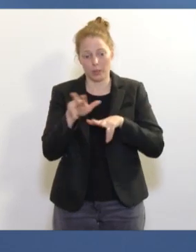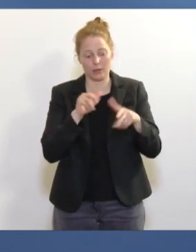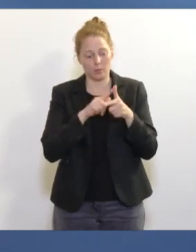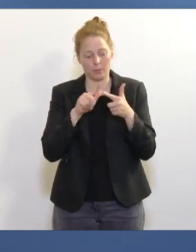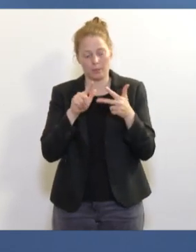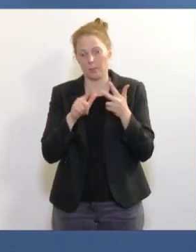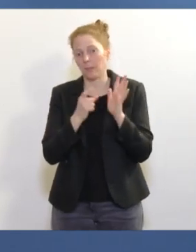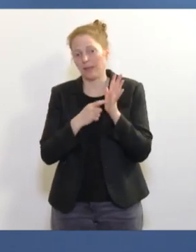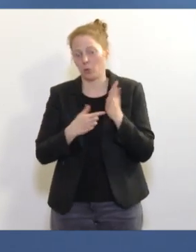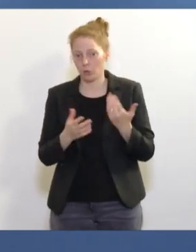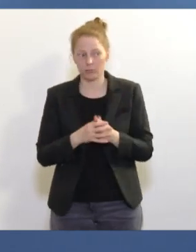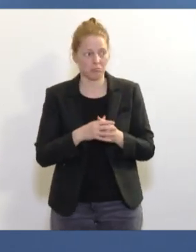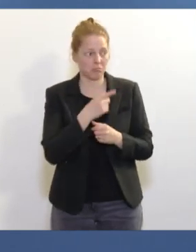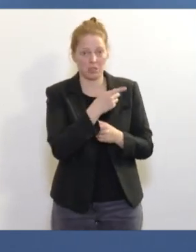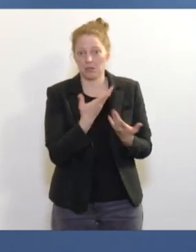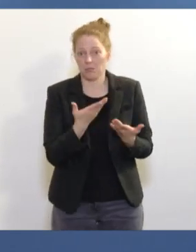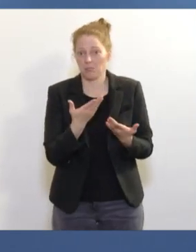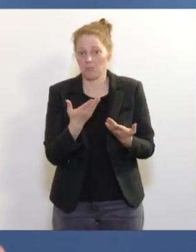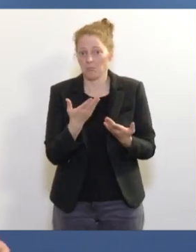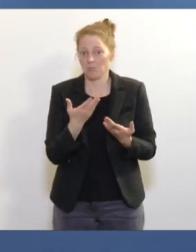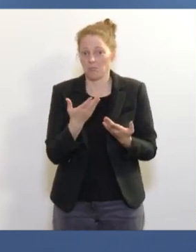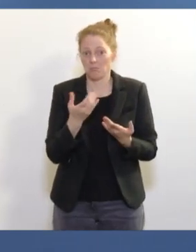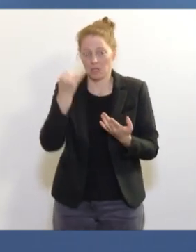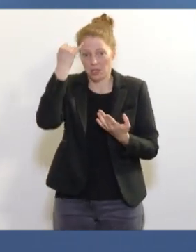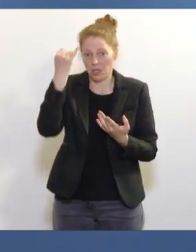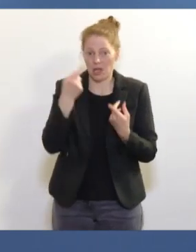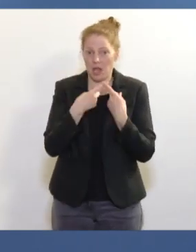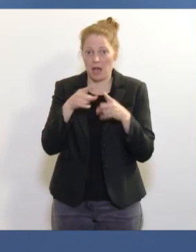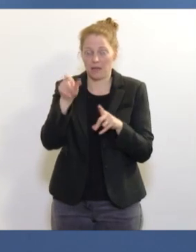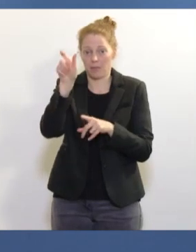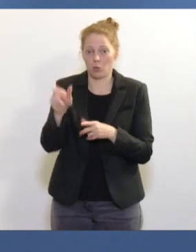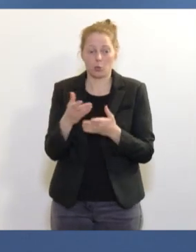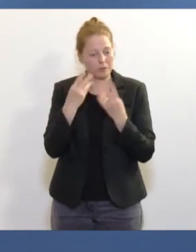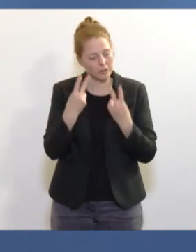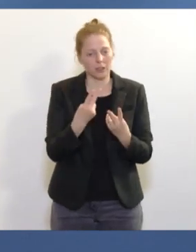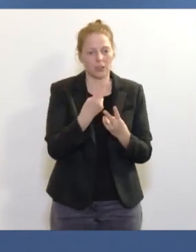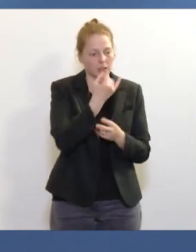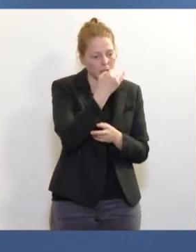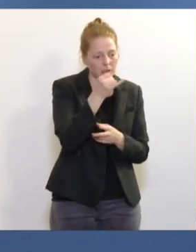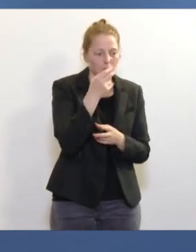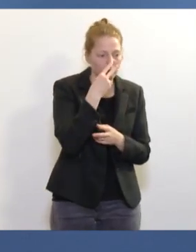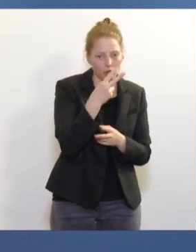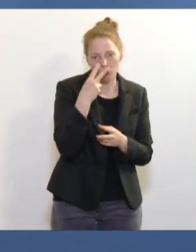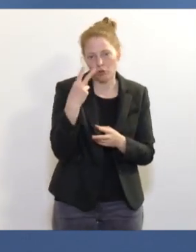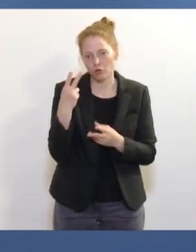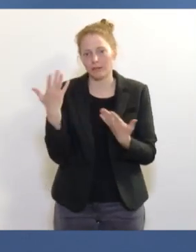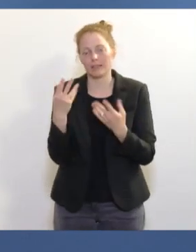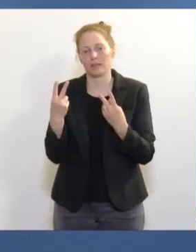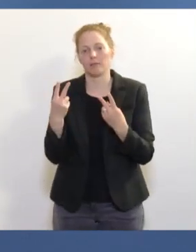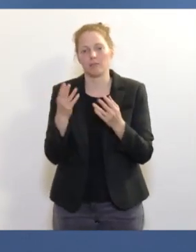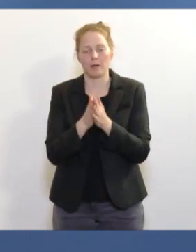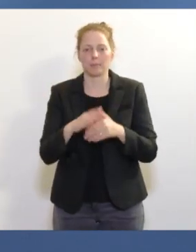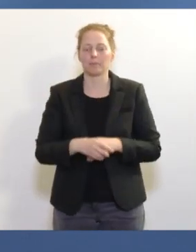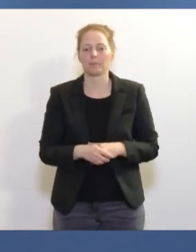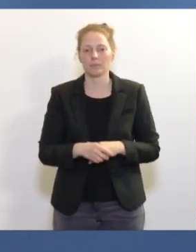gesagt hat, die die Dialoge genannt haben, sind nicht von uns gekommen. Und wie gesagt, da muss ich noch von Fall zu Fall differenzieren. Well, eine